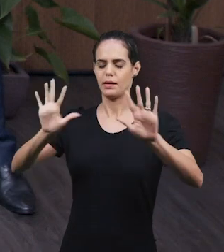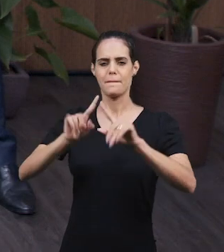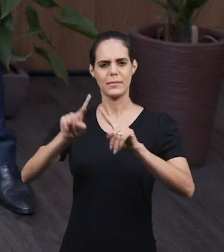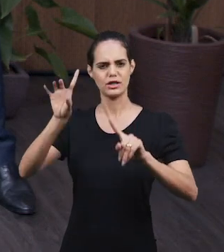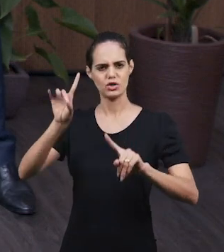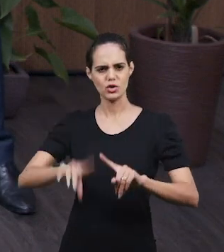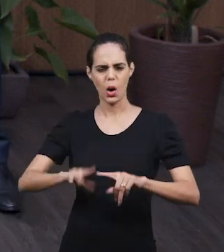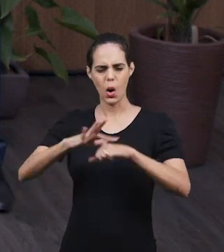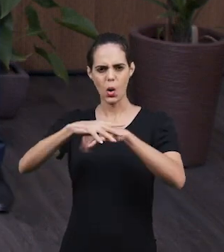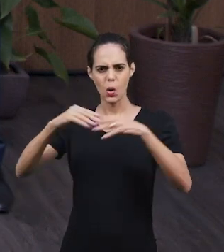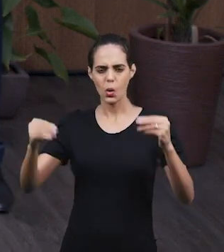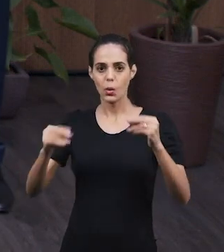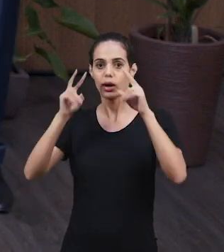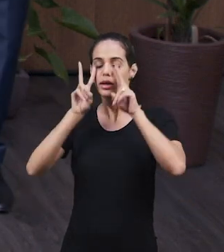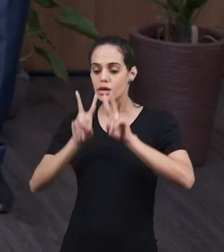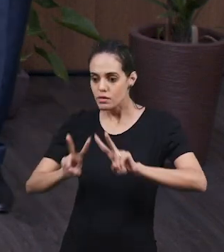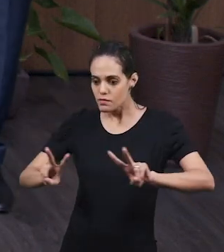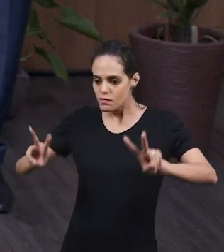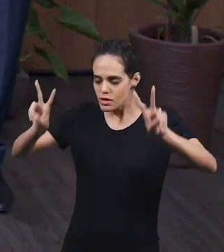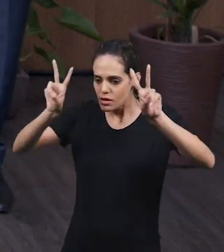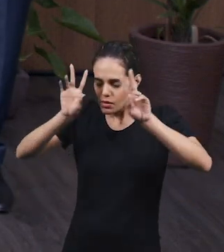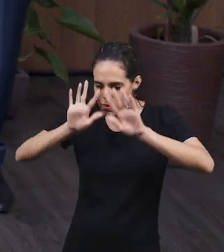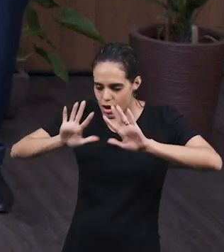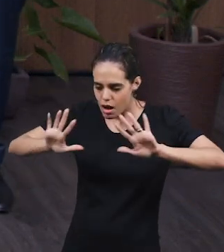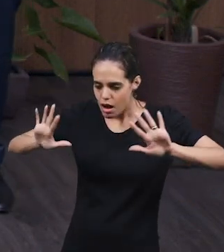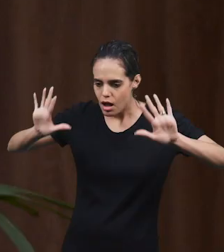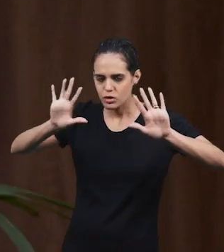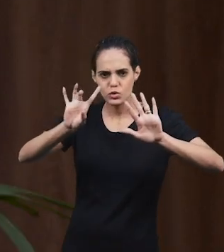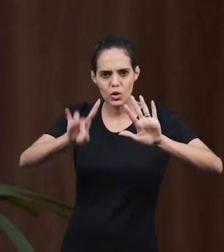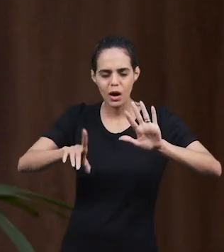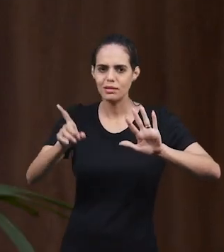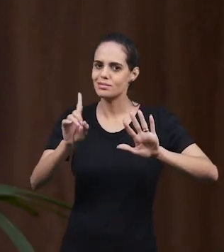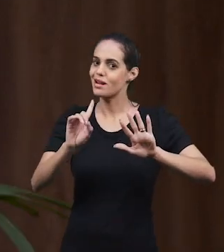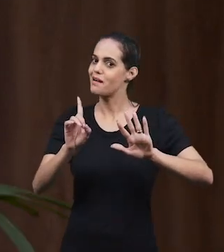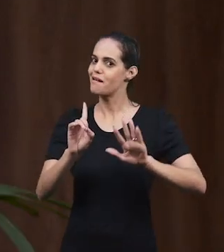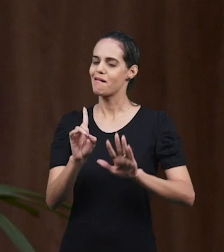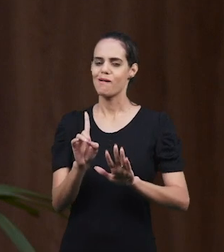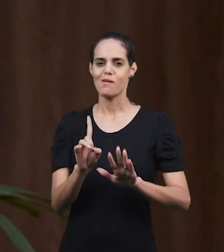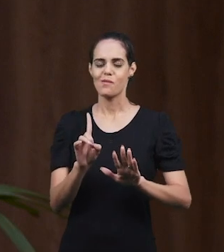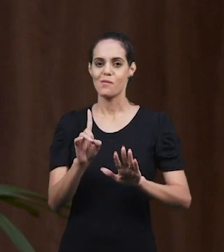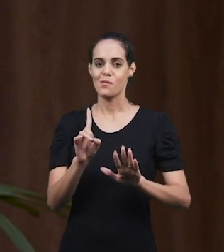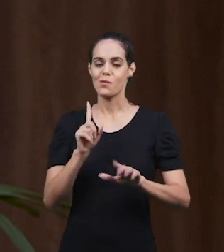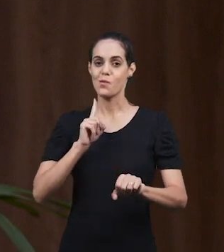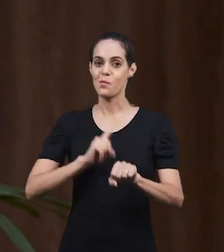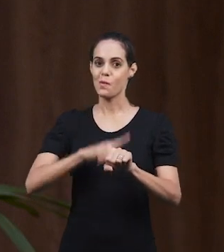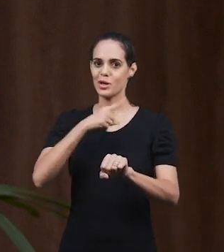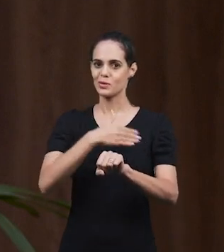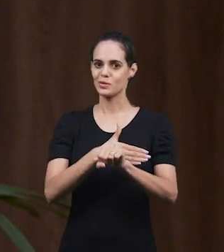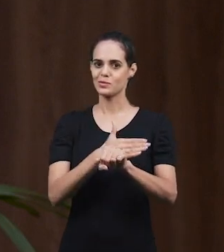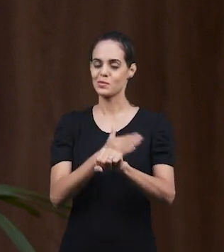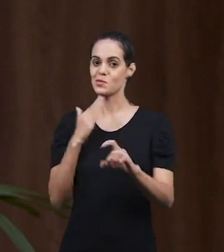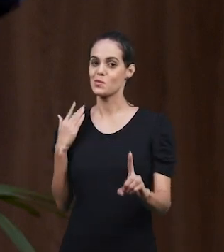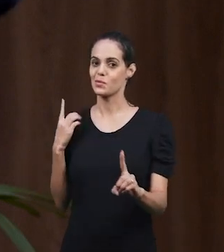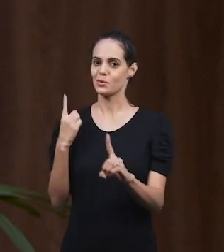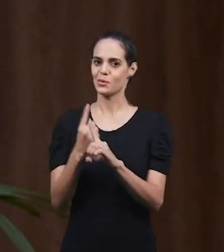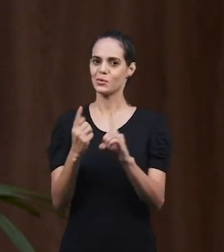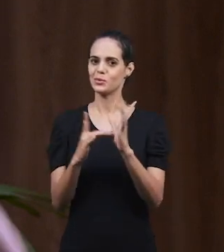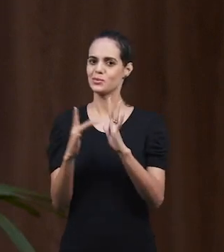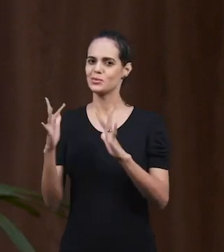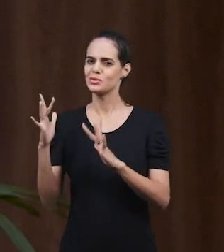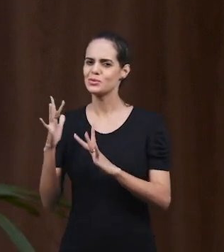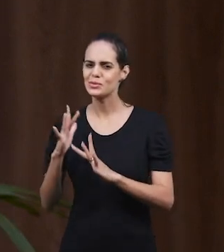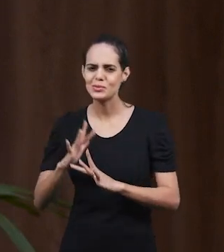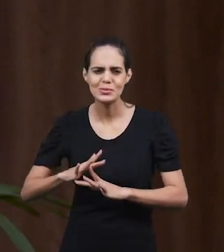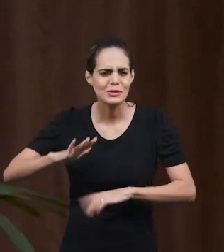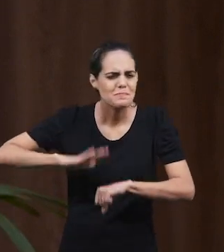vision qu'il a reçue. En vérité, Bartimée, dans sa rencontre avec Jésus, il a eu quelque chose de